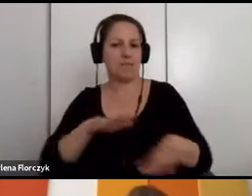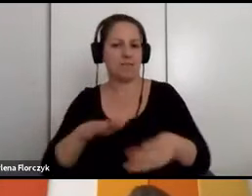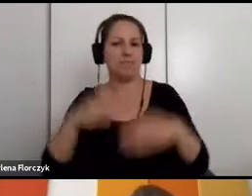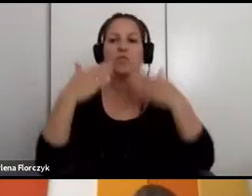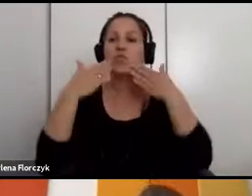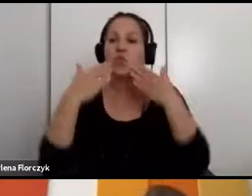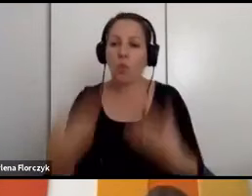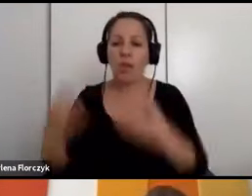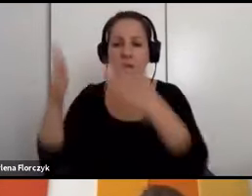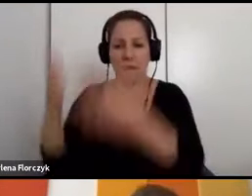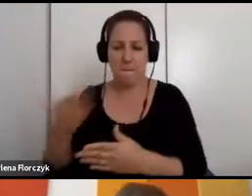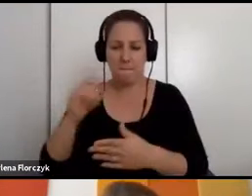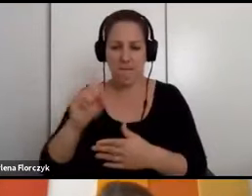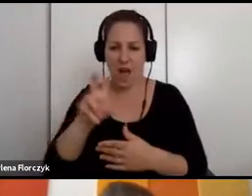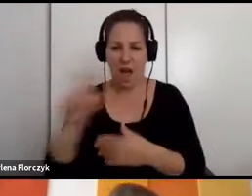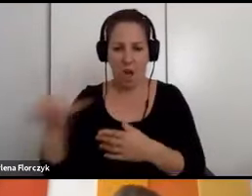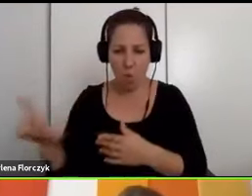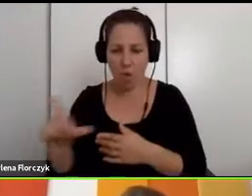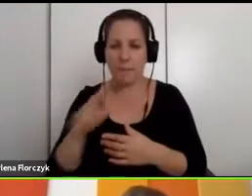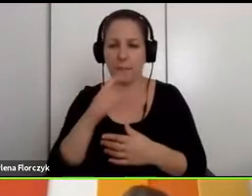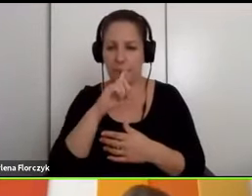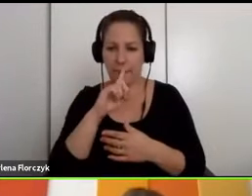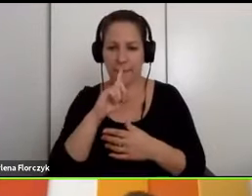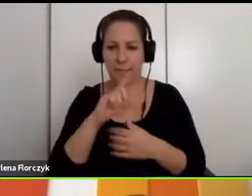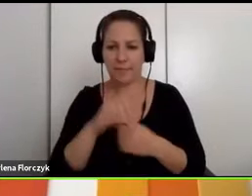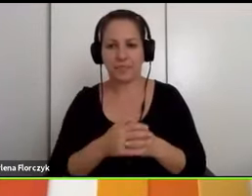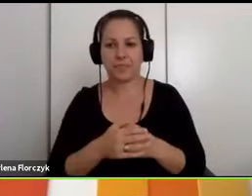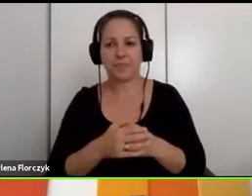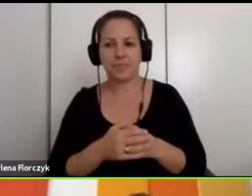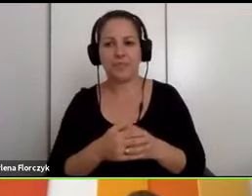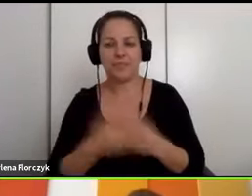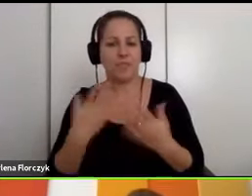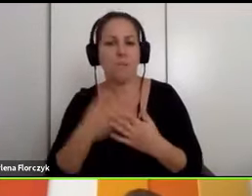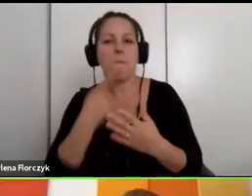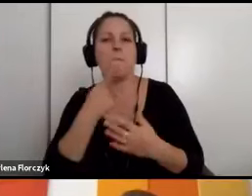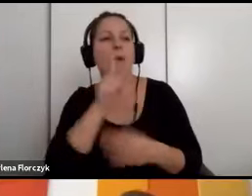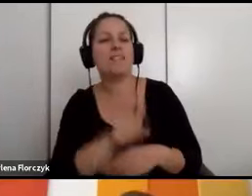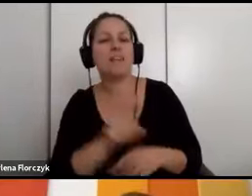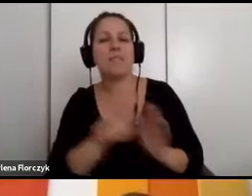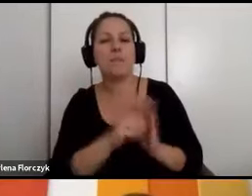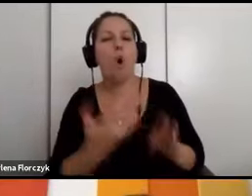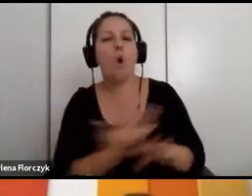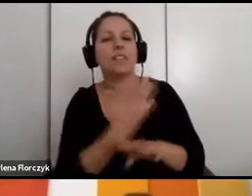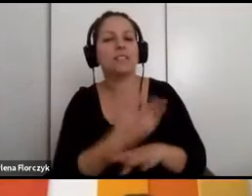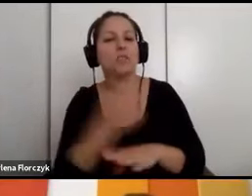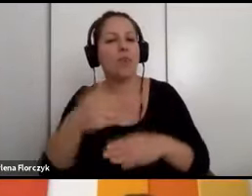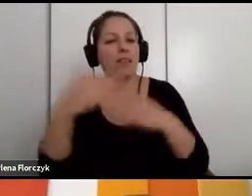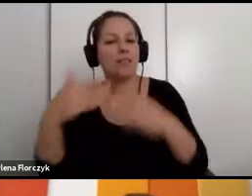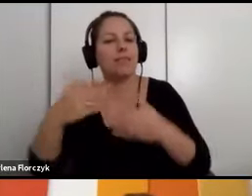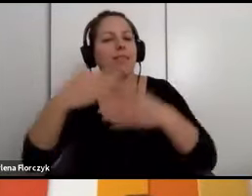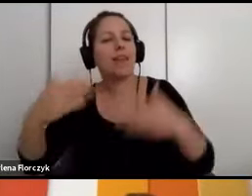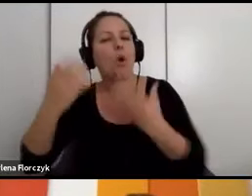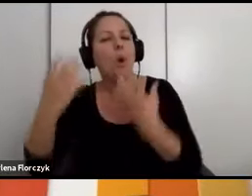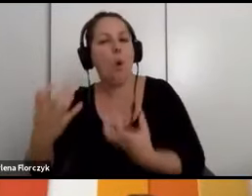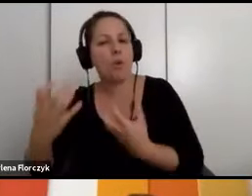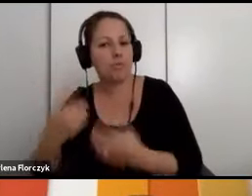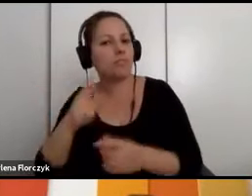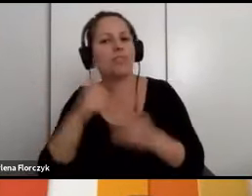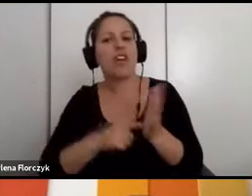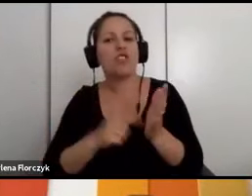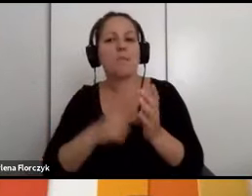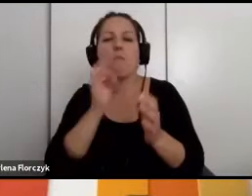bardzo Michałowi. Bardzo dziękuję. Całym sercem polecamy Ognisko Teatralne Teatru Ochoty. To jest miejsce, do którego najczęściej